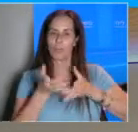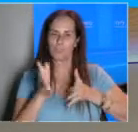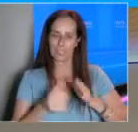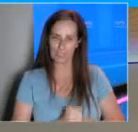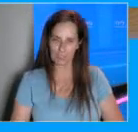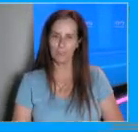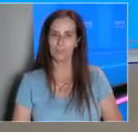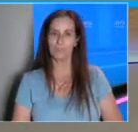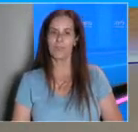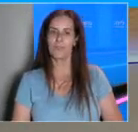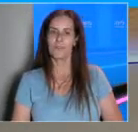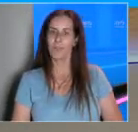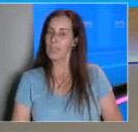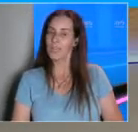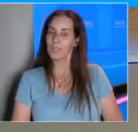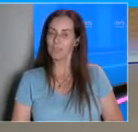לתרגום לשפת הסימנים.